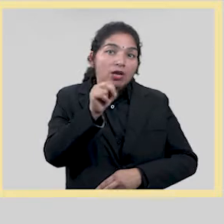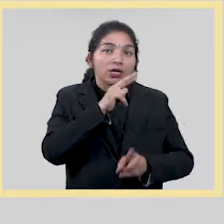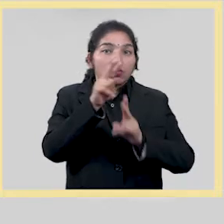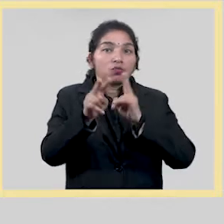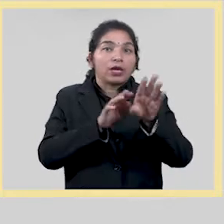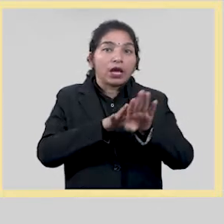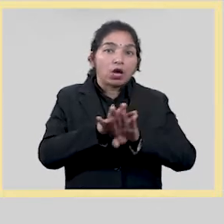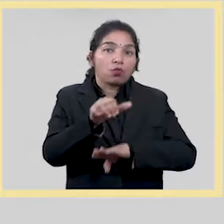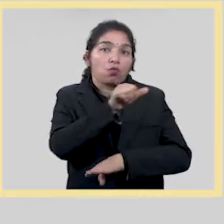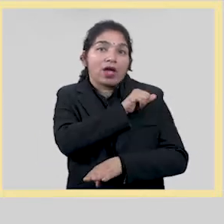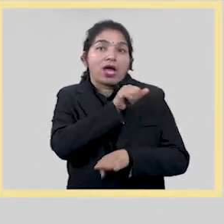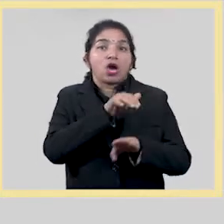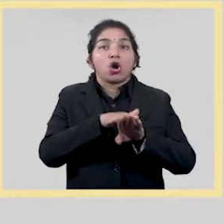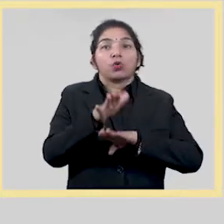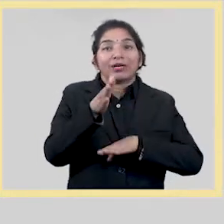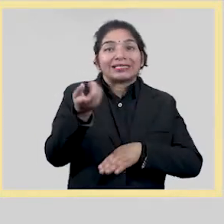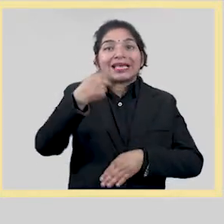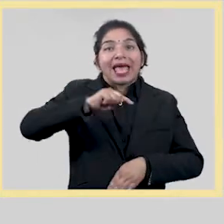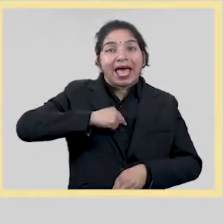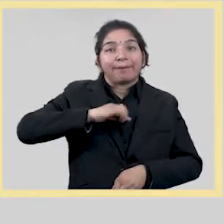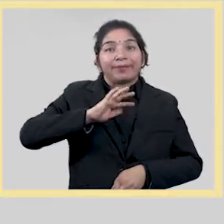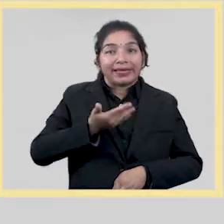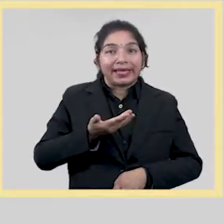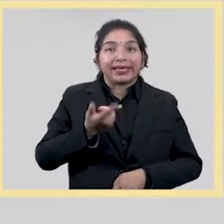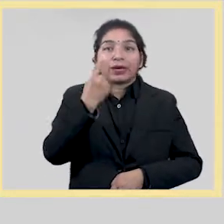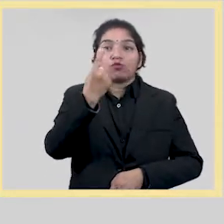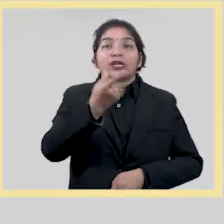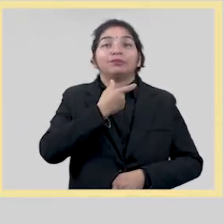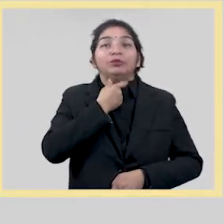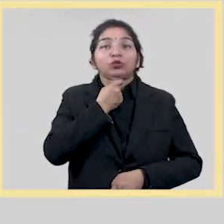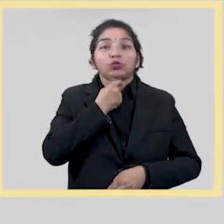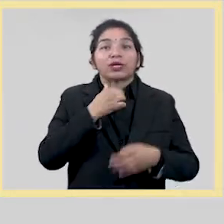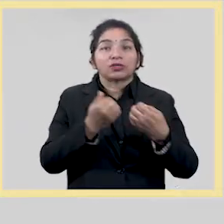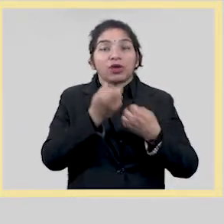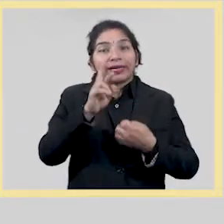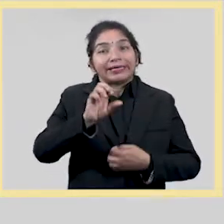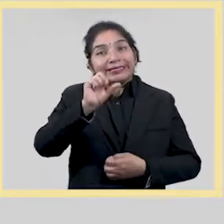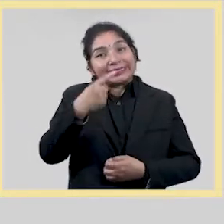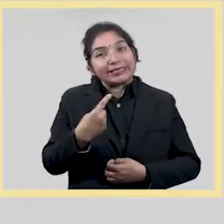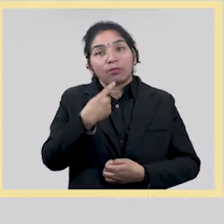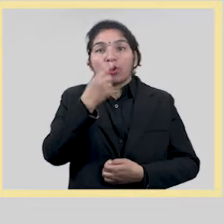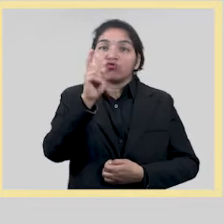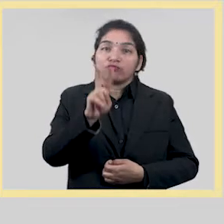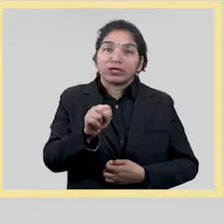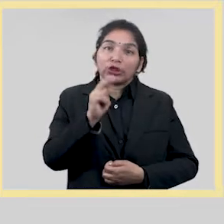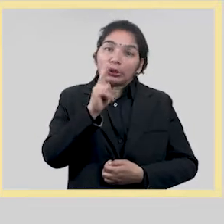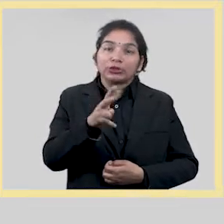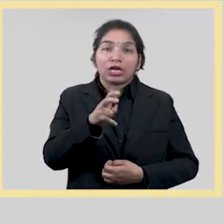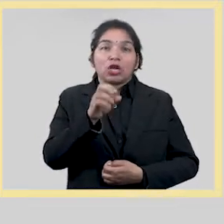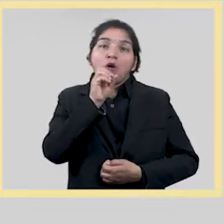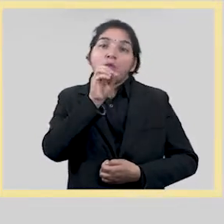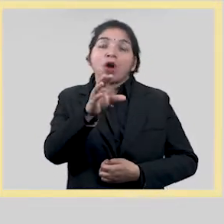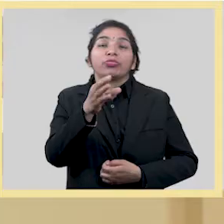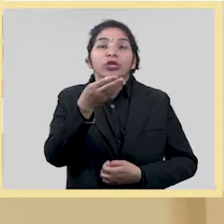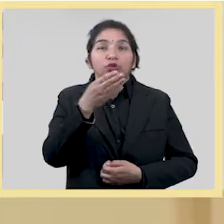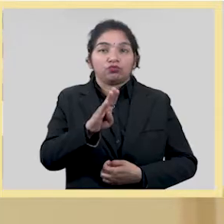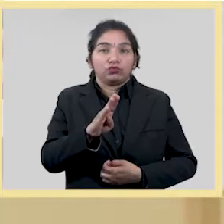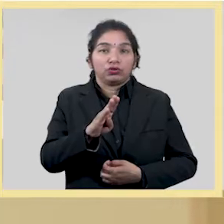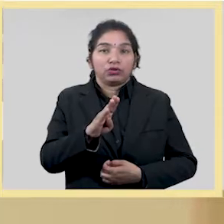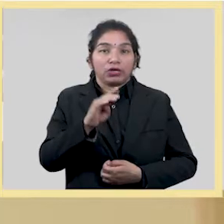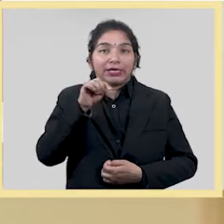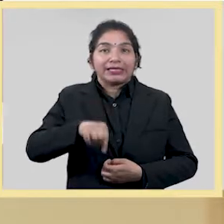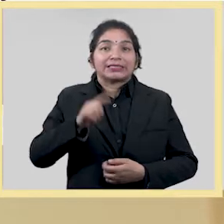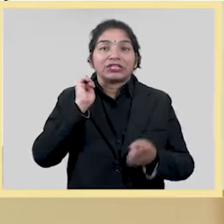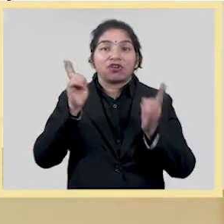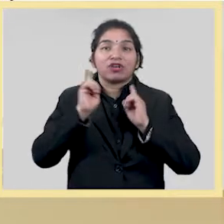पर्ने कुराहरू उहाँहरूले चाहिँ हामीलाई एउटा विश्वास गरेर जे भनिदिनु पर्ने त्यो चिजहरू चाहिँ उहाँहरूले भनिदिइराख्नु भएको छ।